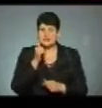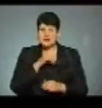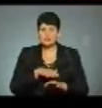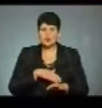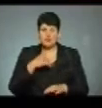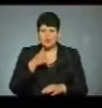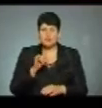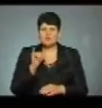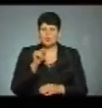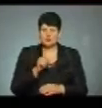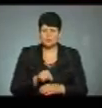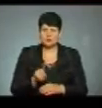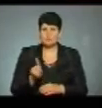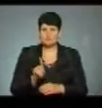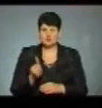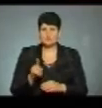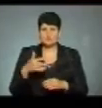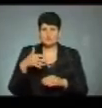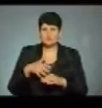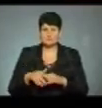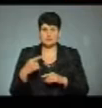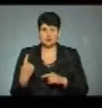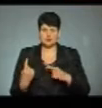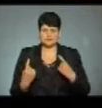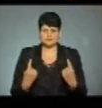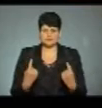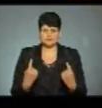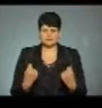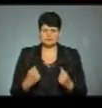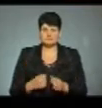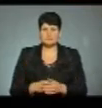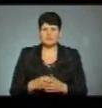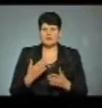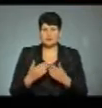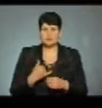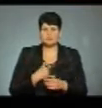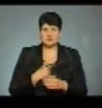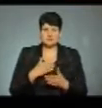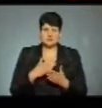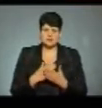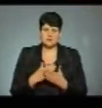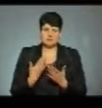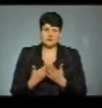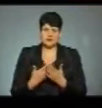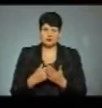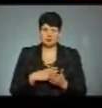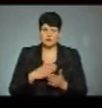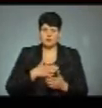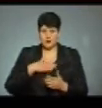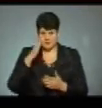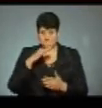що розуміння друг друга одне, але в нас яскравим прикладом були мої